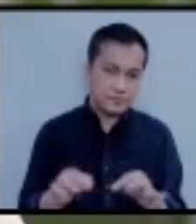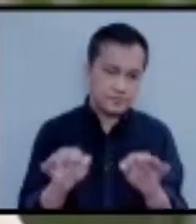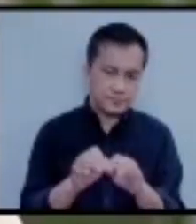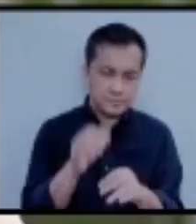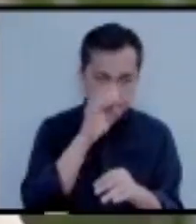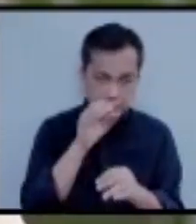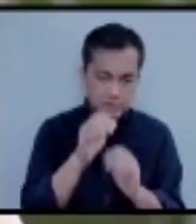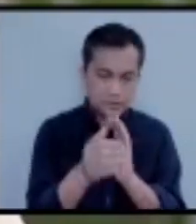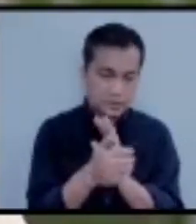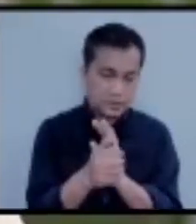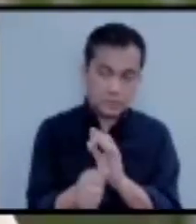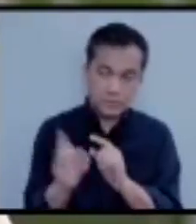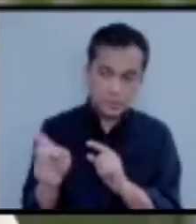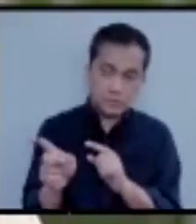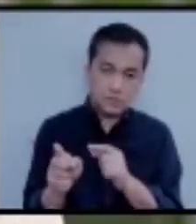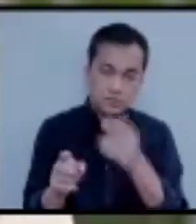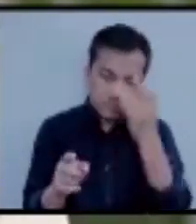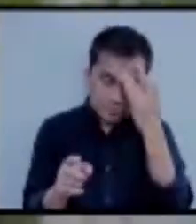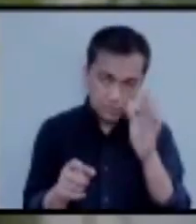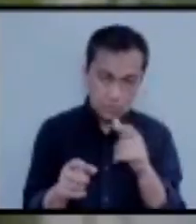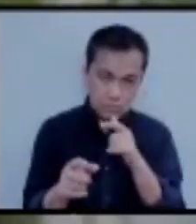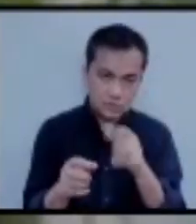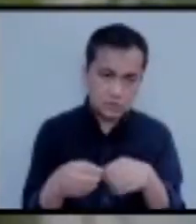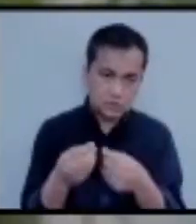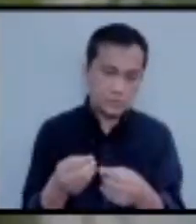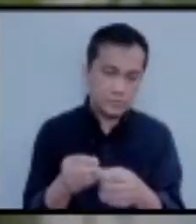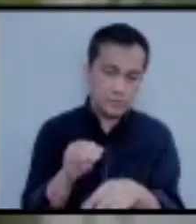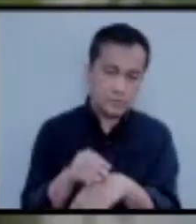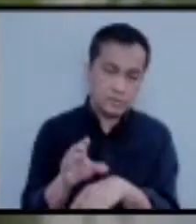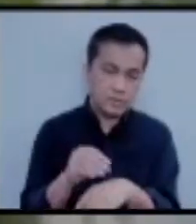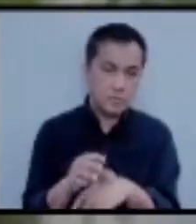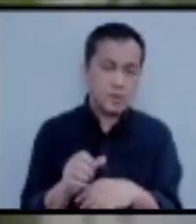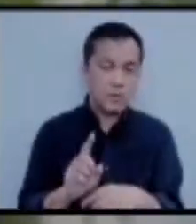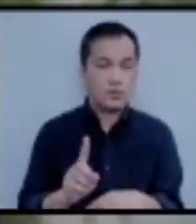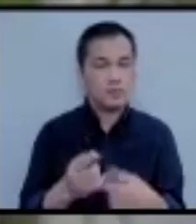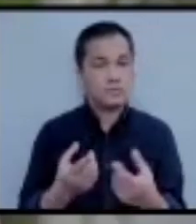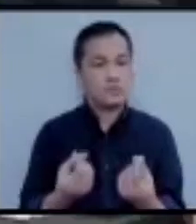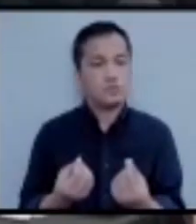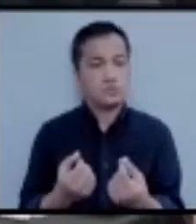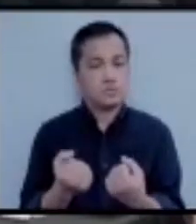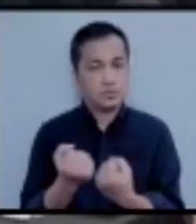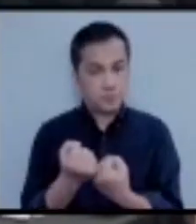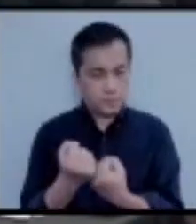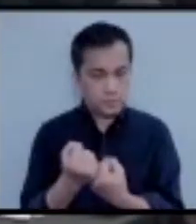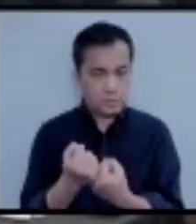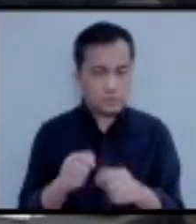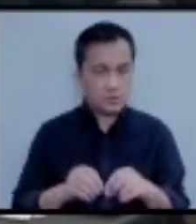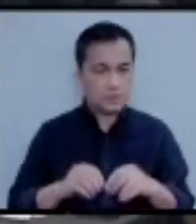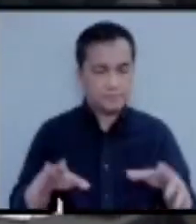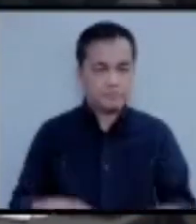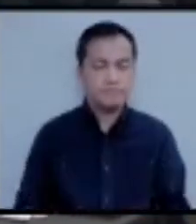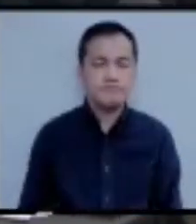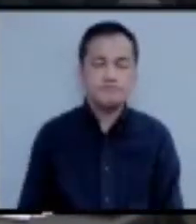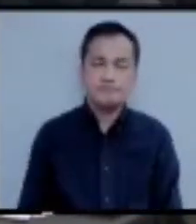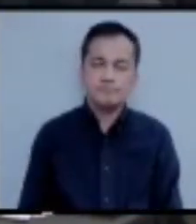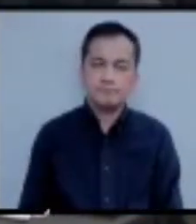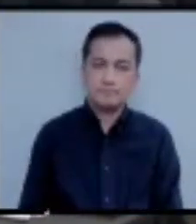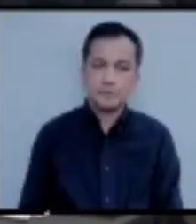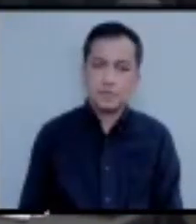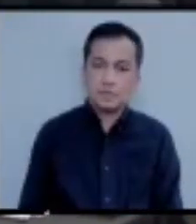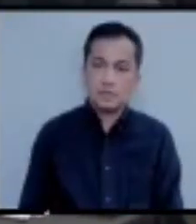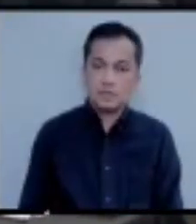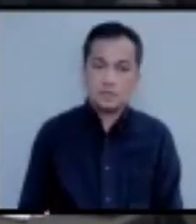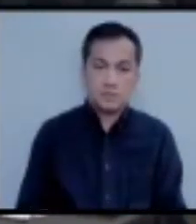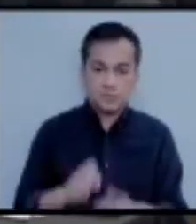able to give us the advice on what to do and support that implementation. Naalarma ang ilang environmental groups